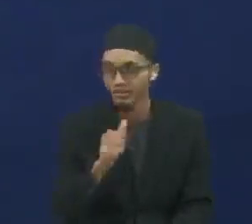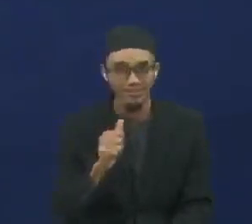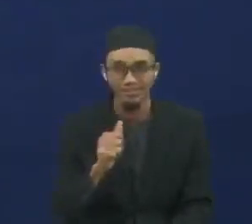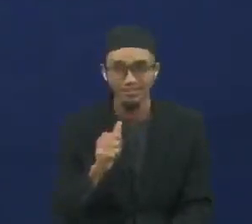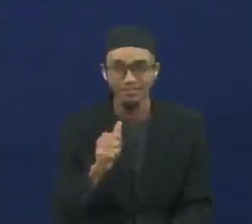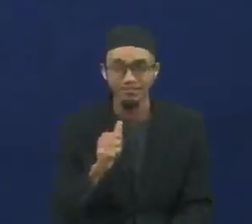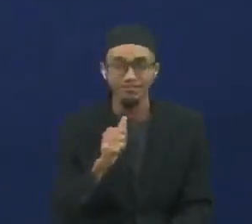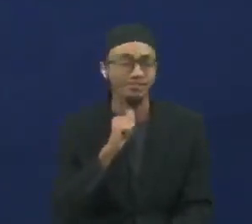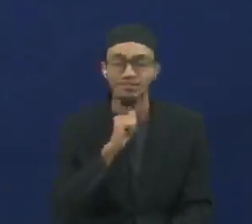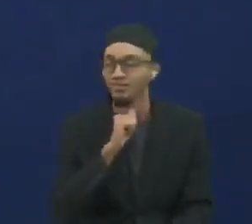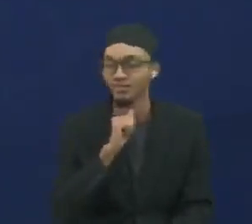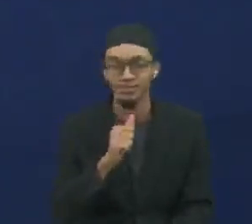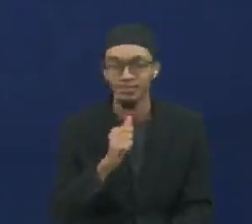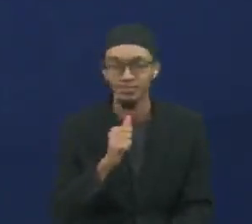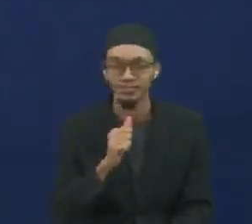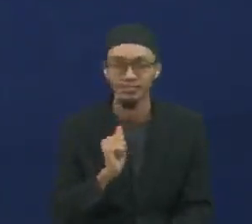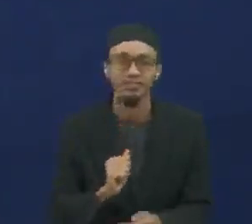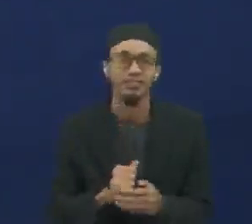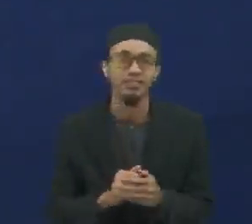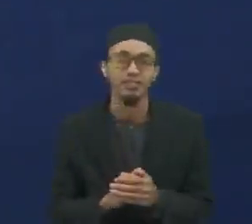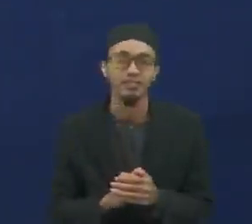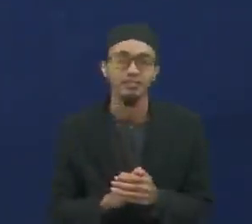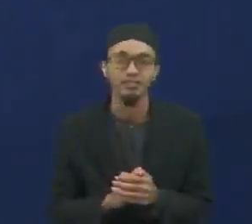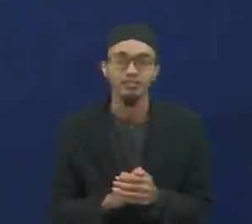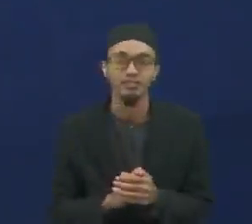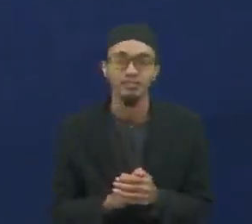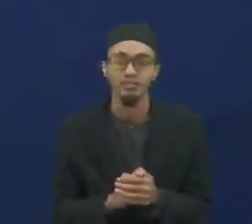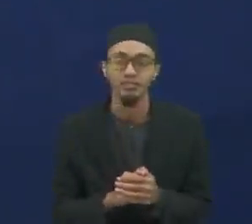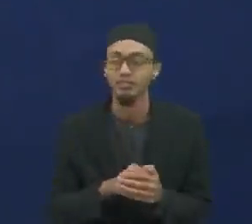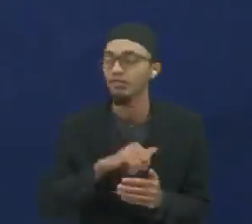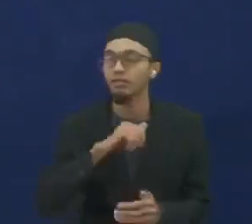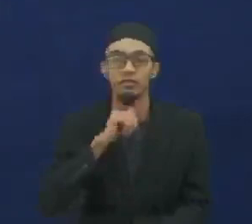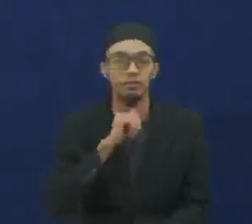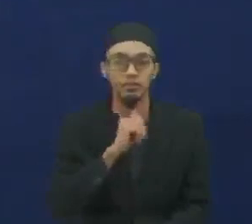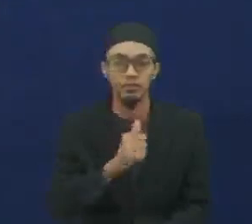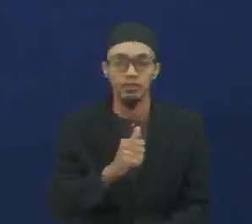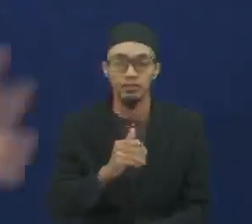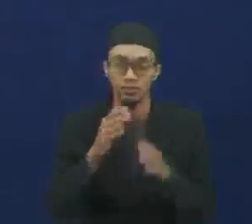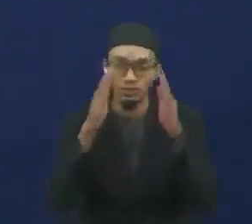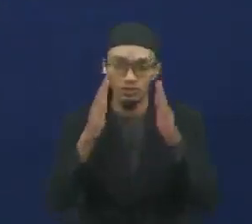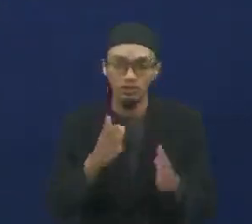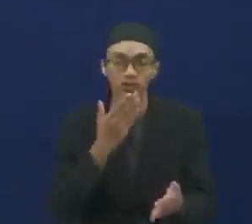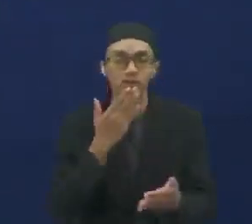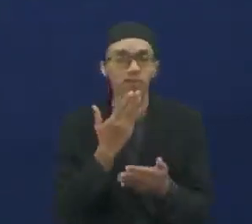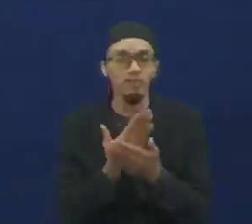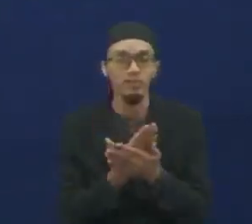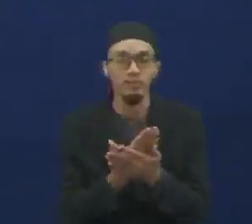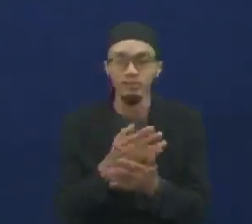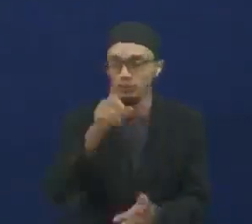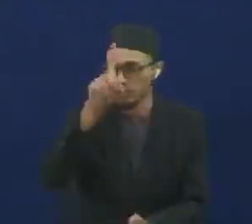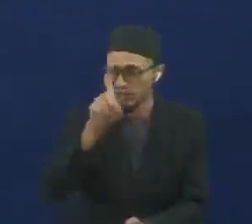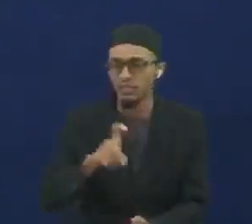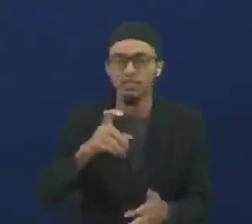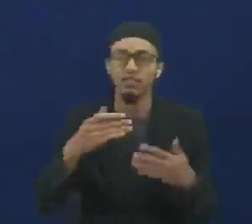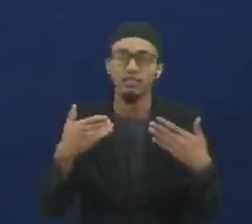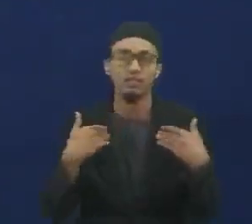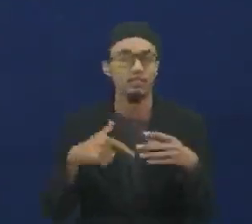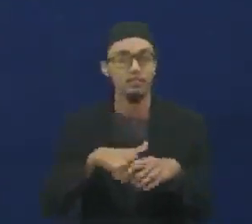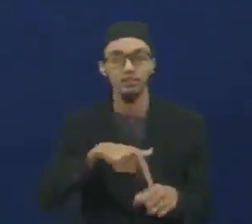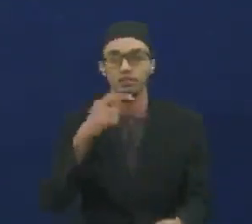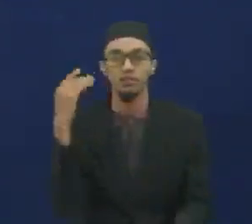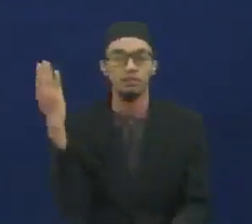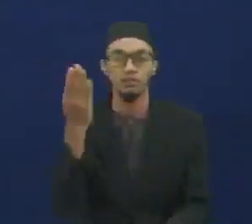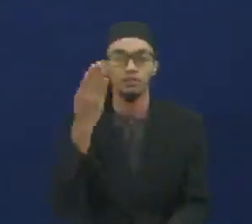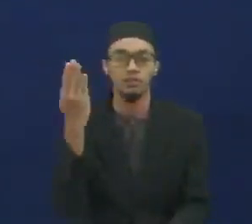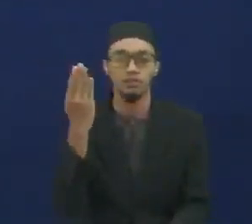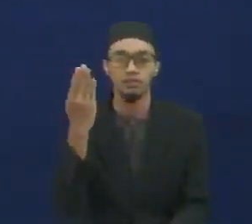karamat. Tak semesti. Tak semesti bagi orang saleh, wali Allah itu mesti kena ada satu keajaiban. Tak mesti